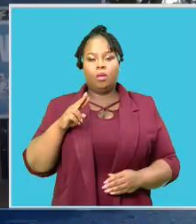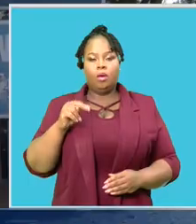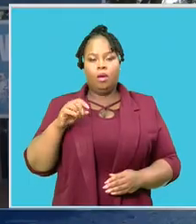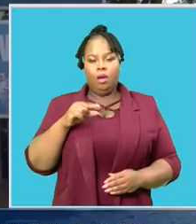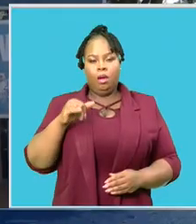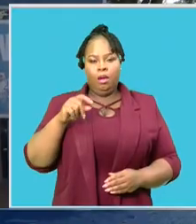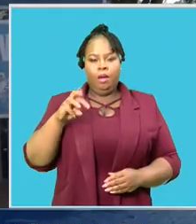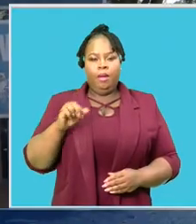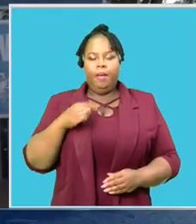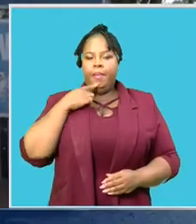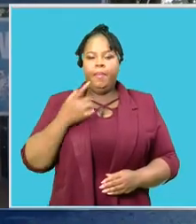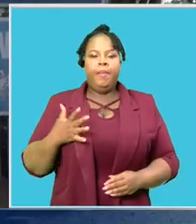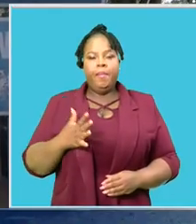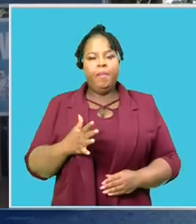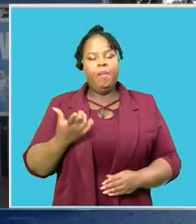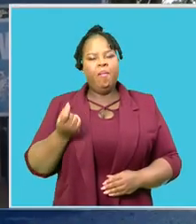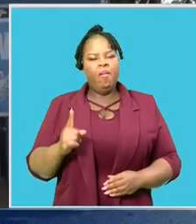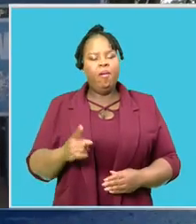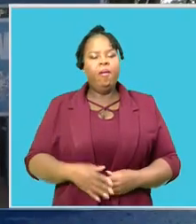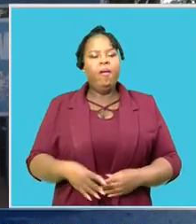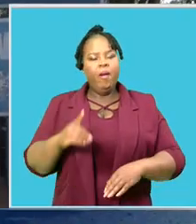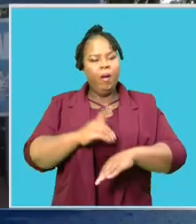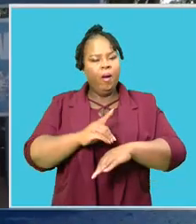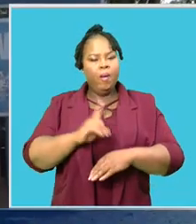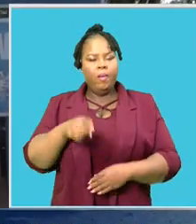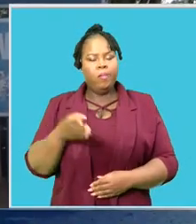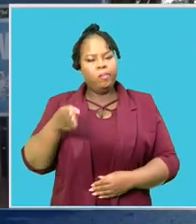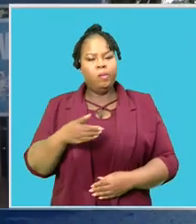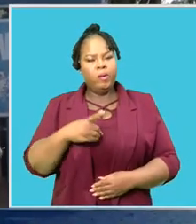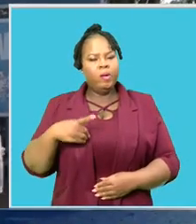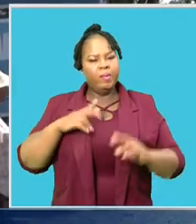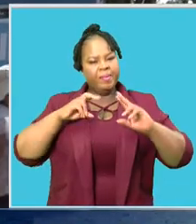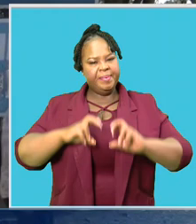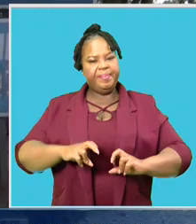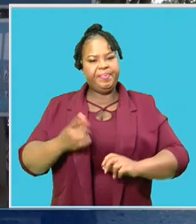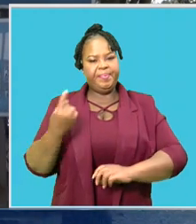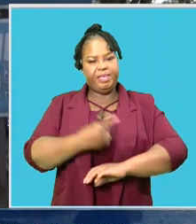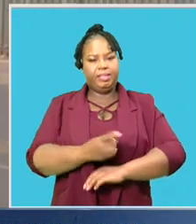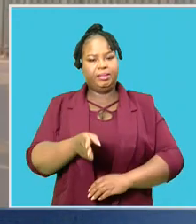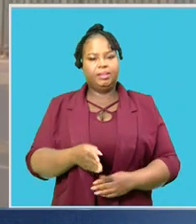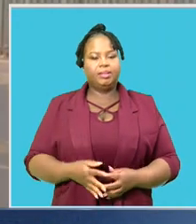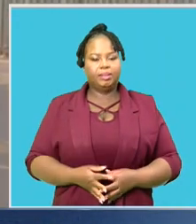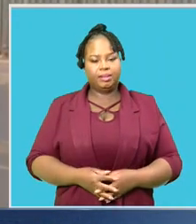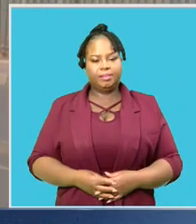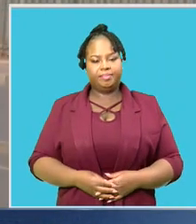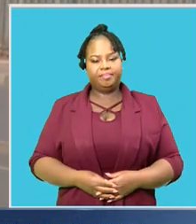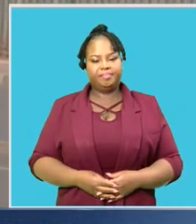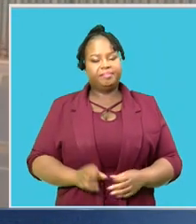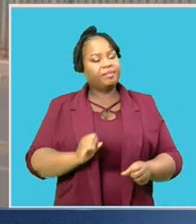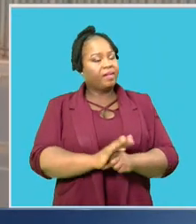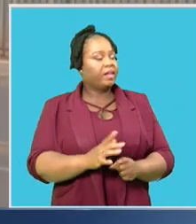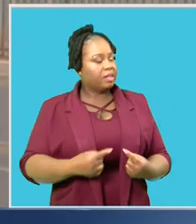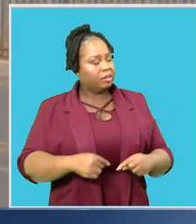uthi abakufunayo ukuthi kube khona udokotela ozonaka iziguli usuku lonke.